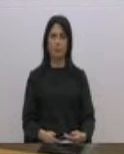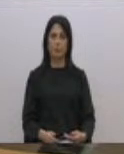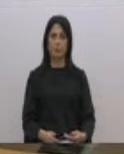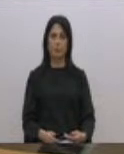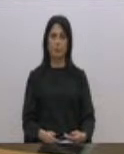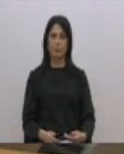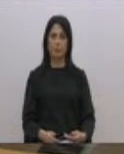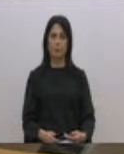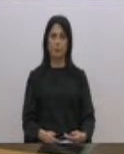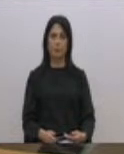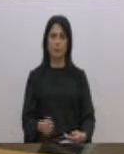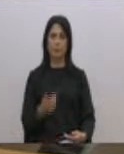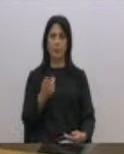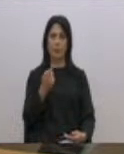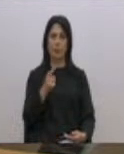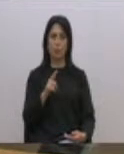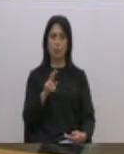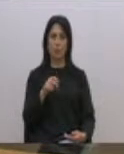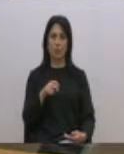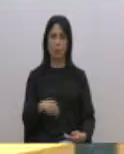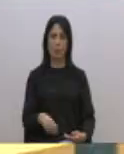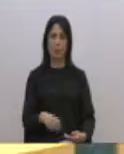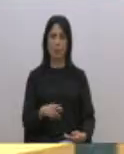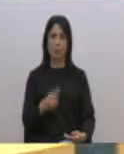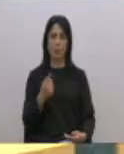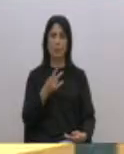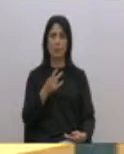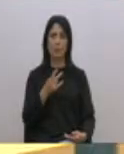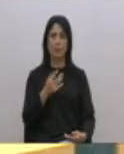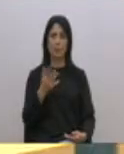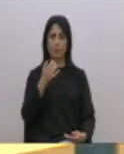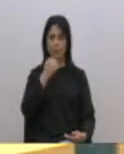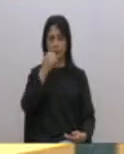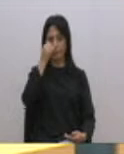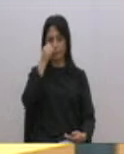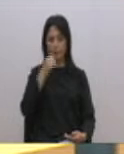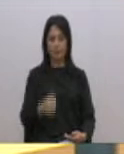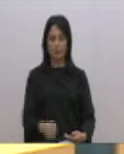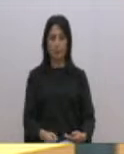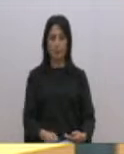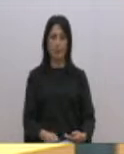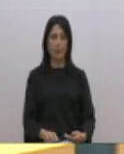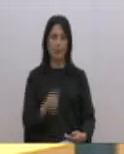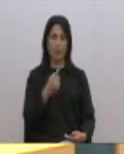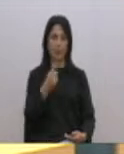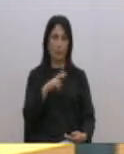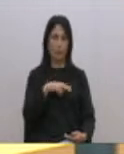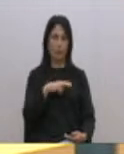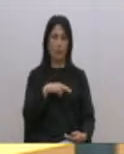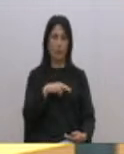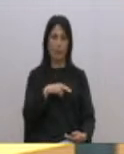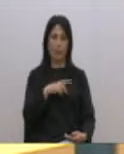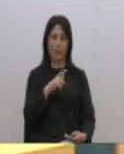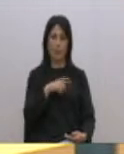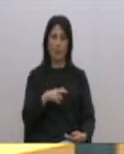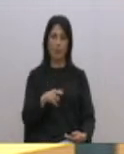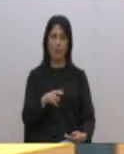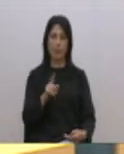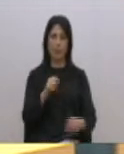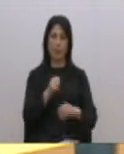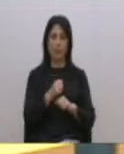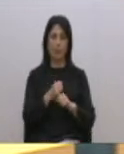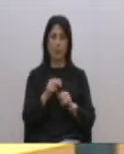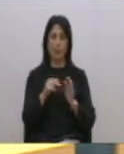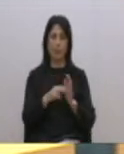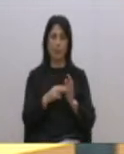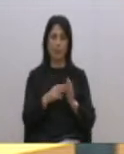Mă mulțumesc rândeni metodul săgărtuit, upirul este dreptul unde mădloba, titlul parlamentis ceus, dacă te bulișe